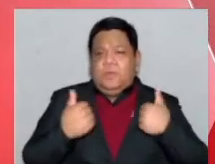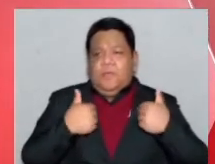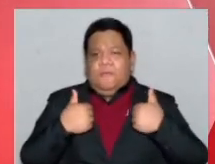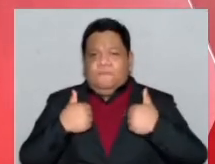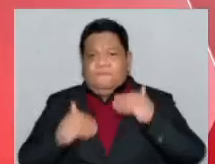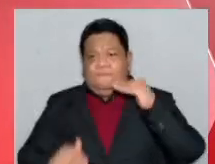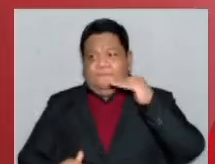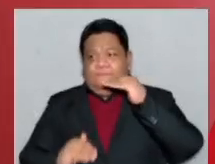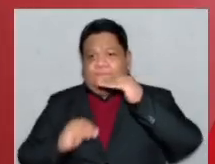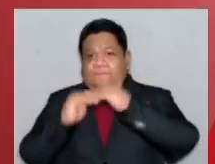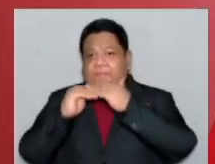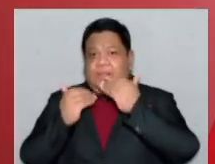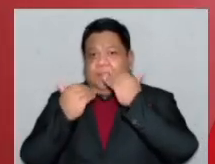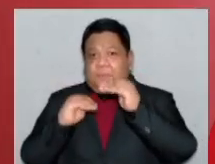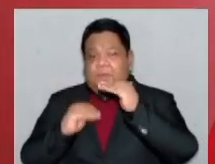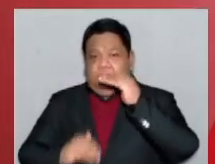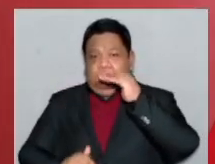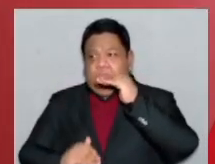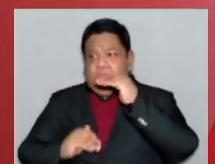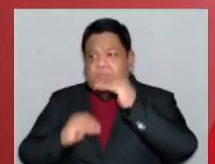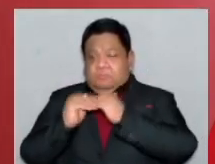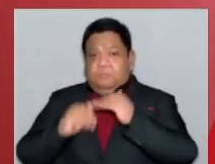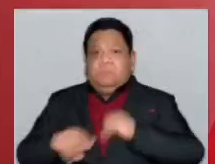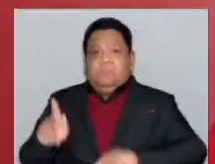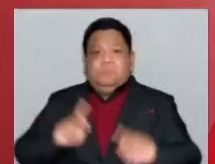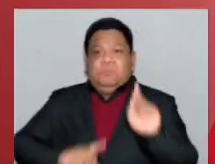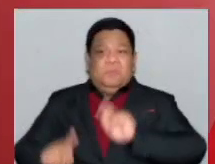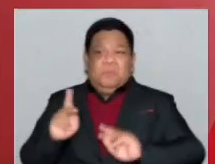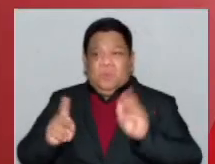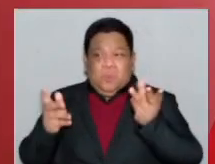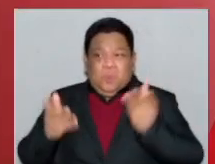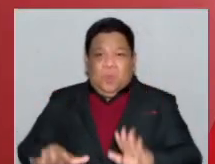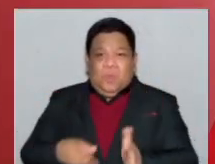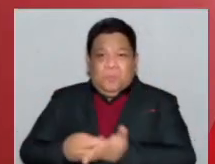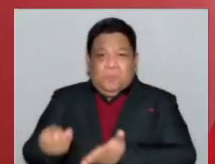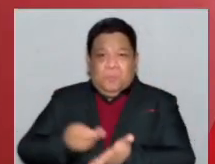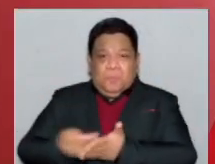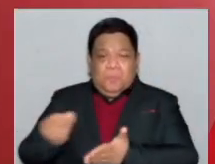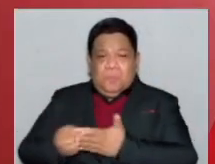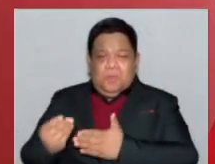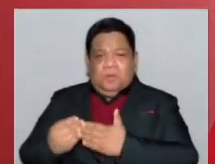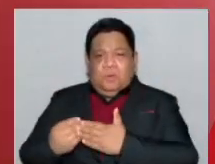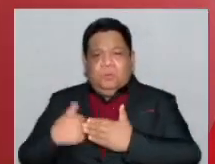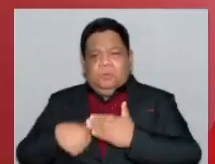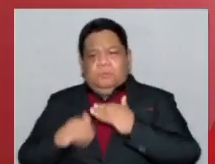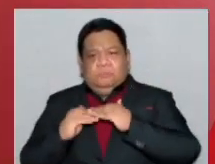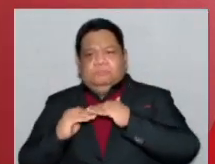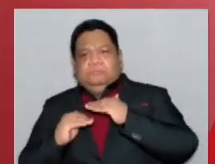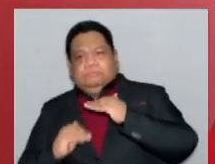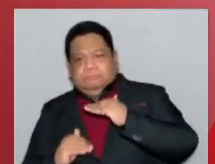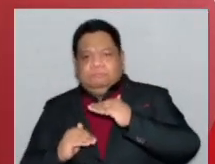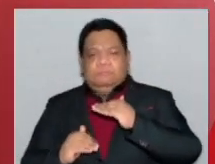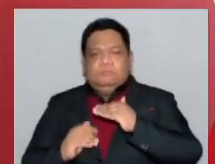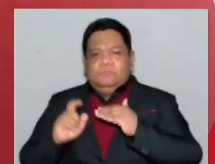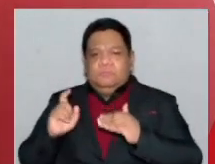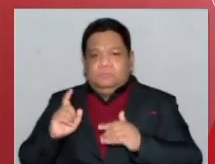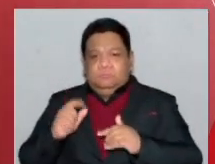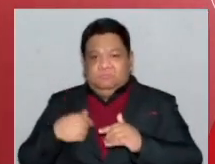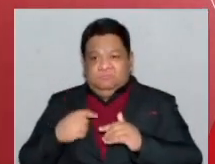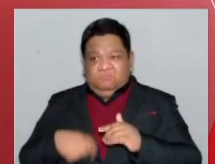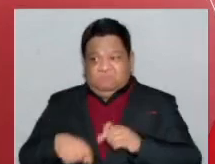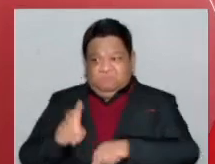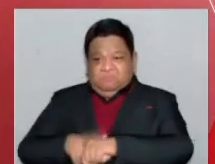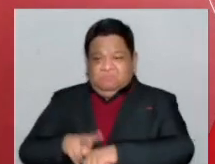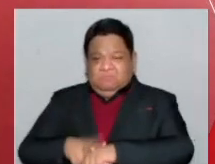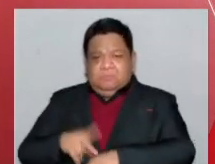na ayaw nang bili ng mamimili, atras kami. Kasi hindi naman namin pwede istoryan dahil mabubulo pa lang kami na itlog.